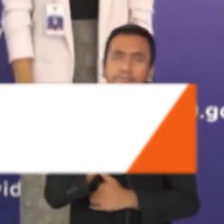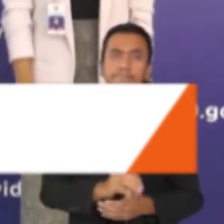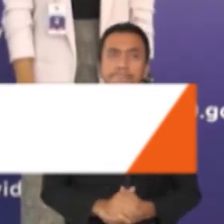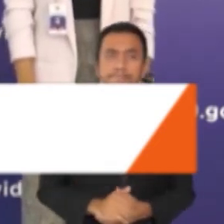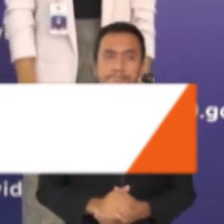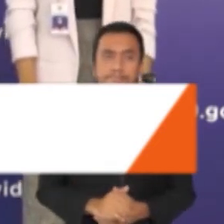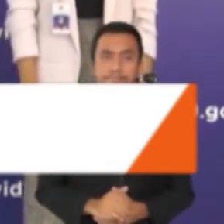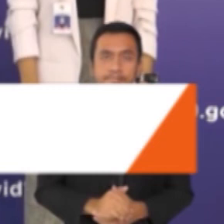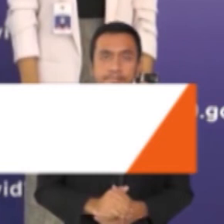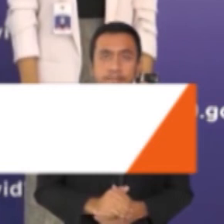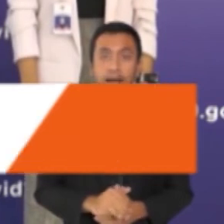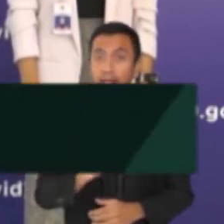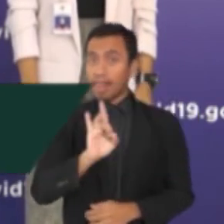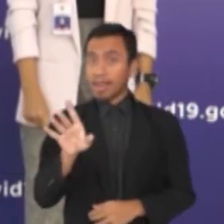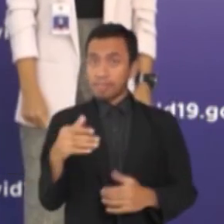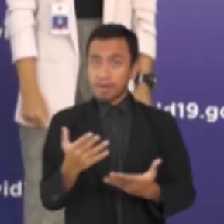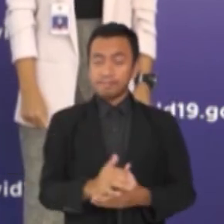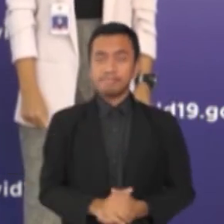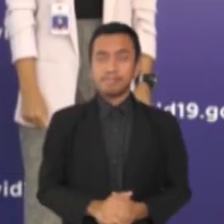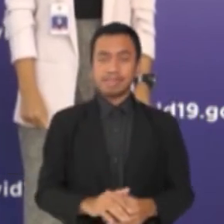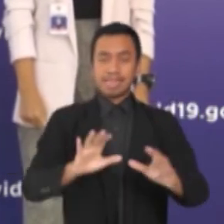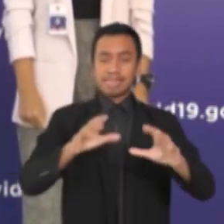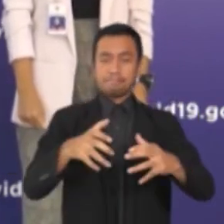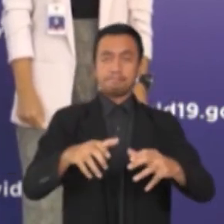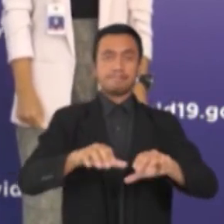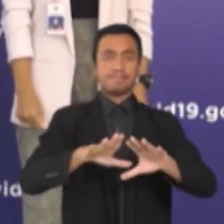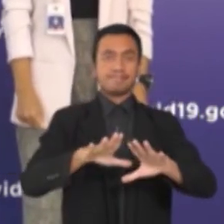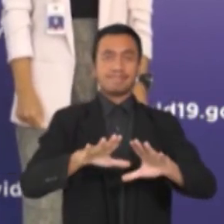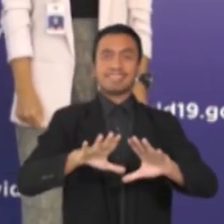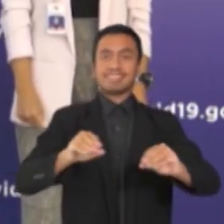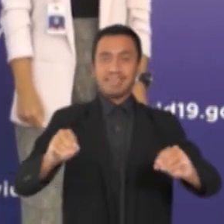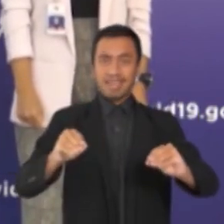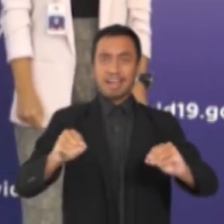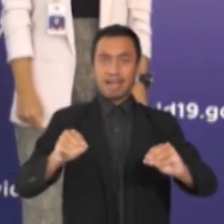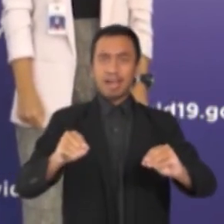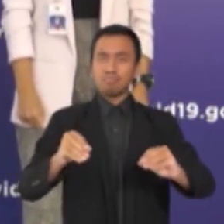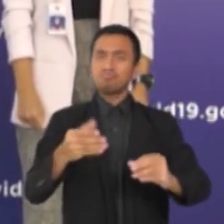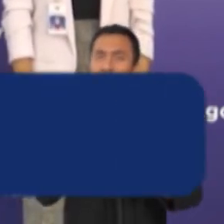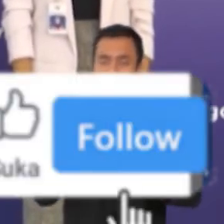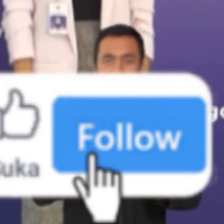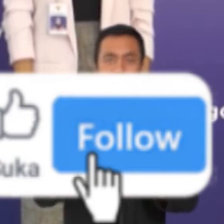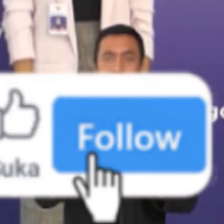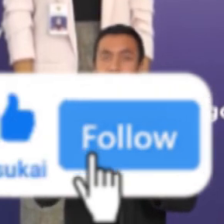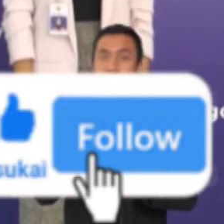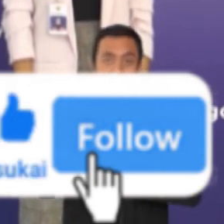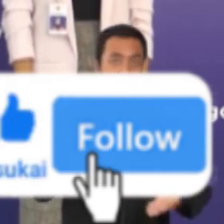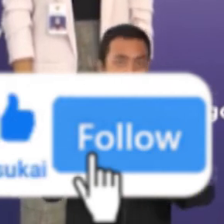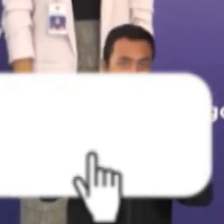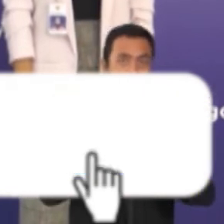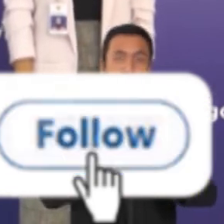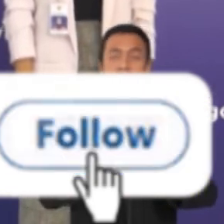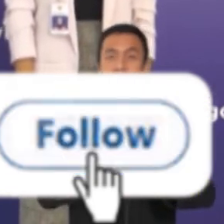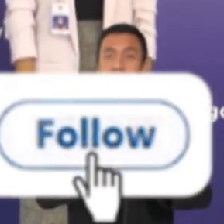mobilitas penugas tenaga kerja dan operator dari sarana dan prasarana vital yang kesulitan